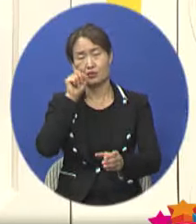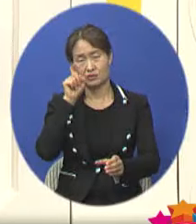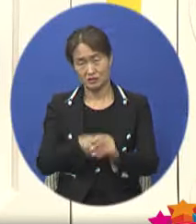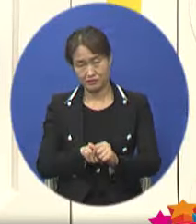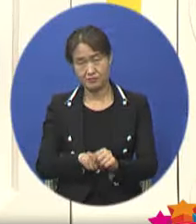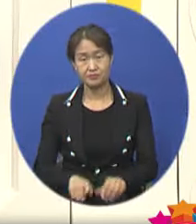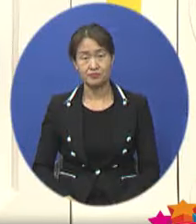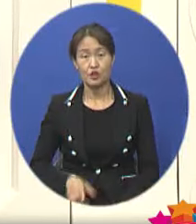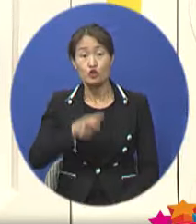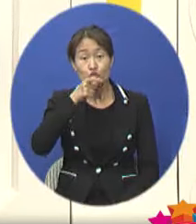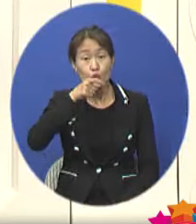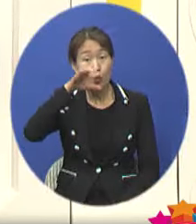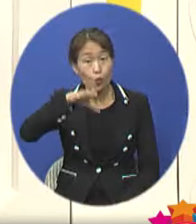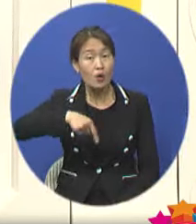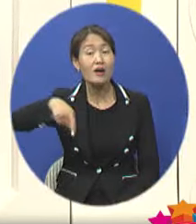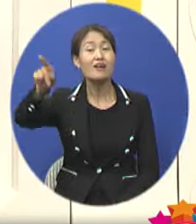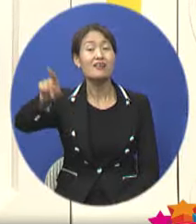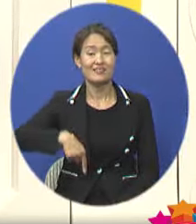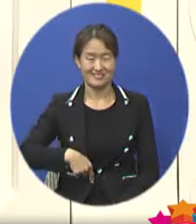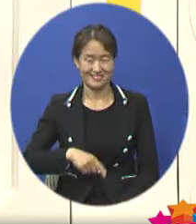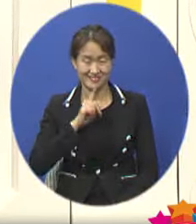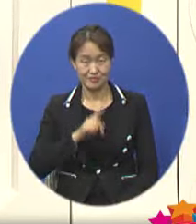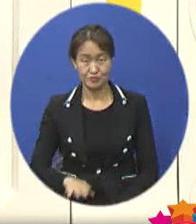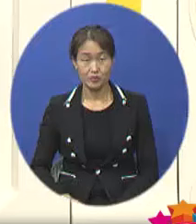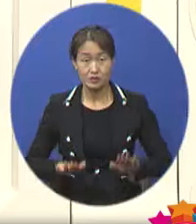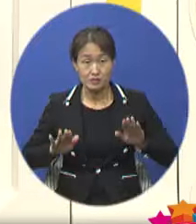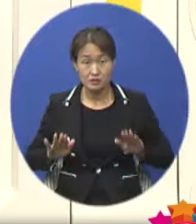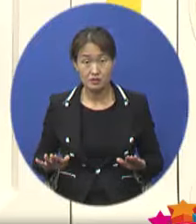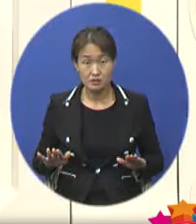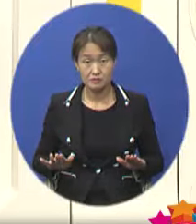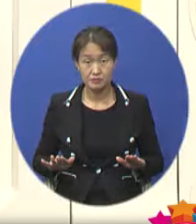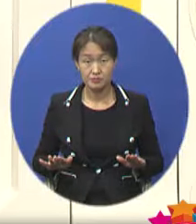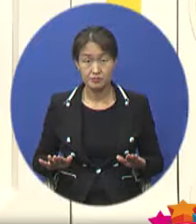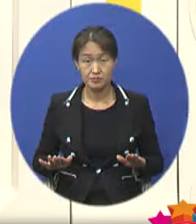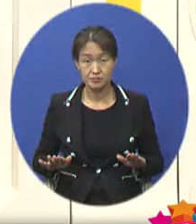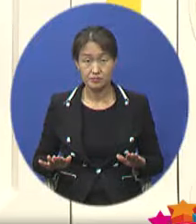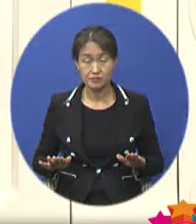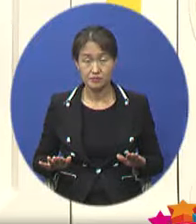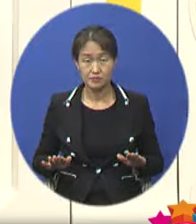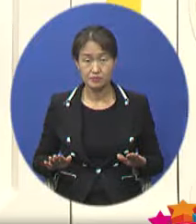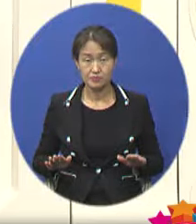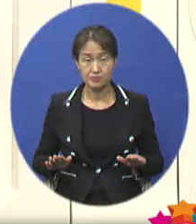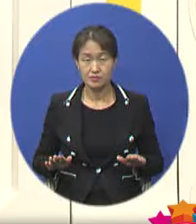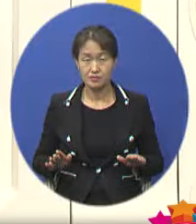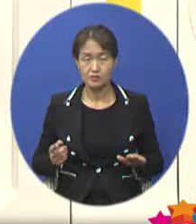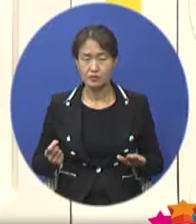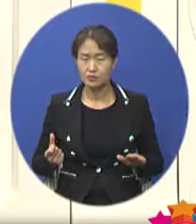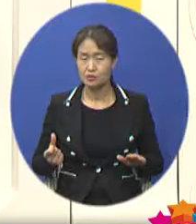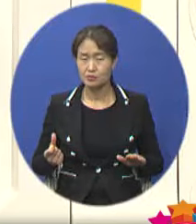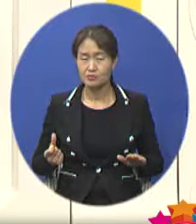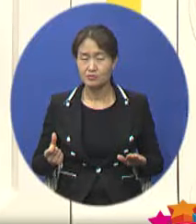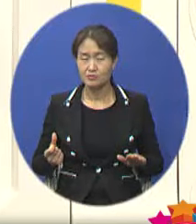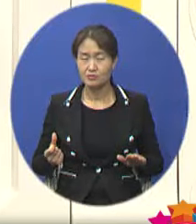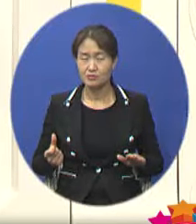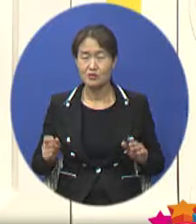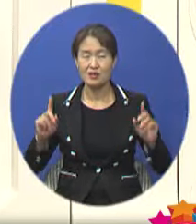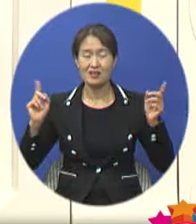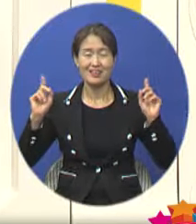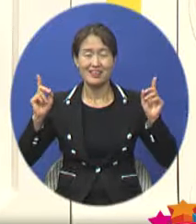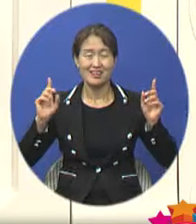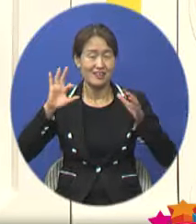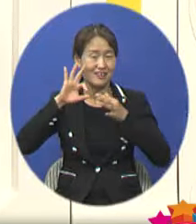그 수원에 갔다 왔어요. 수원에. 어, 예. 그럼 지금 현재는? 지금은 지금 예. 2주째 놀고